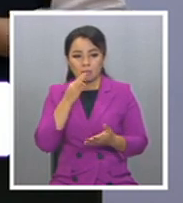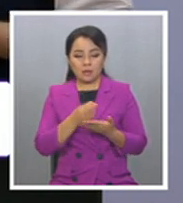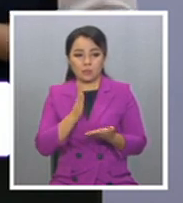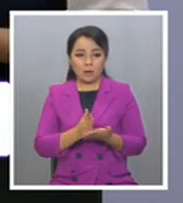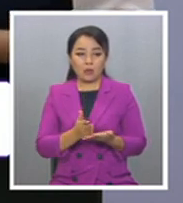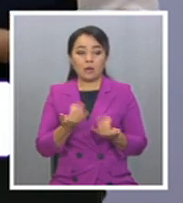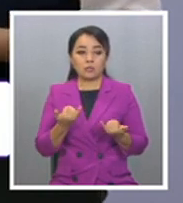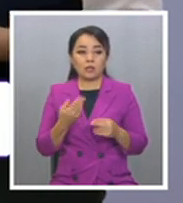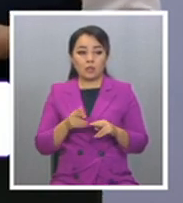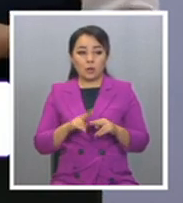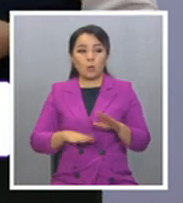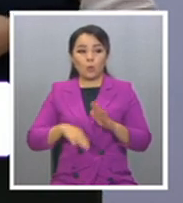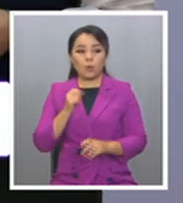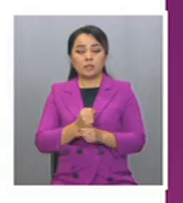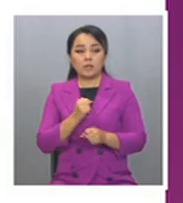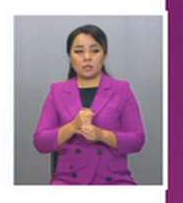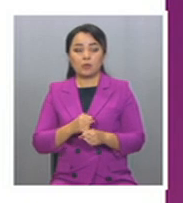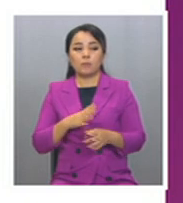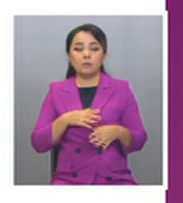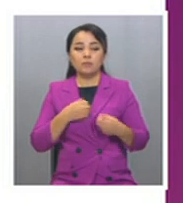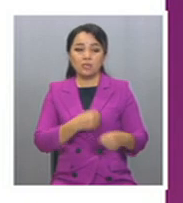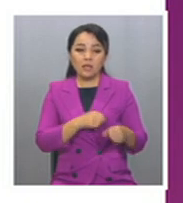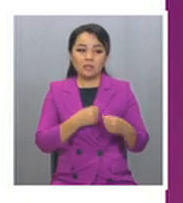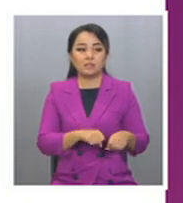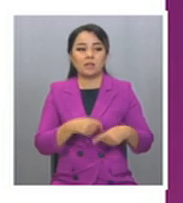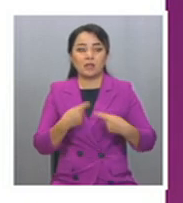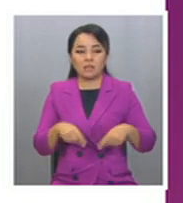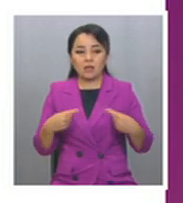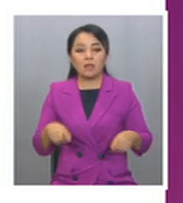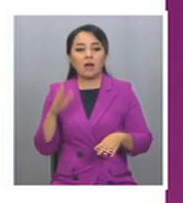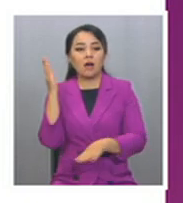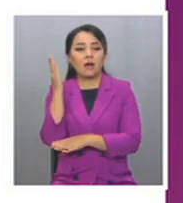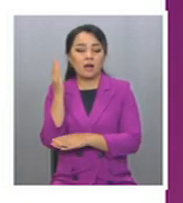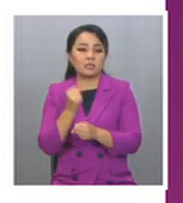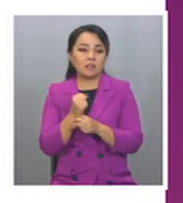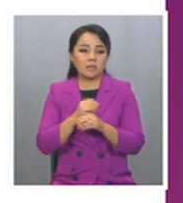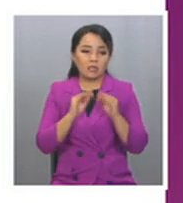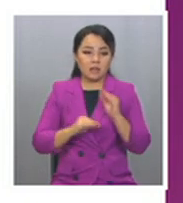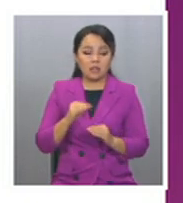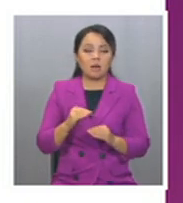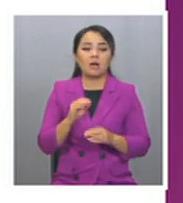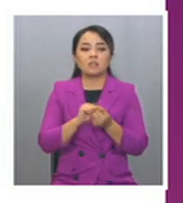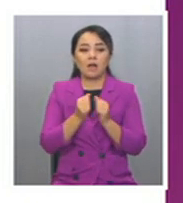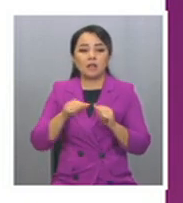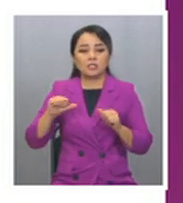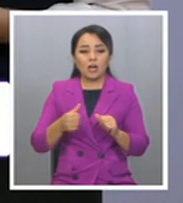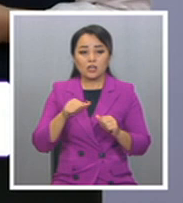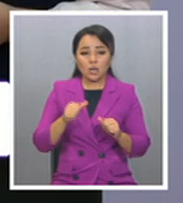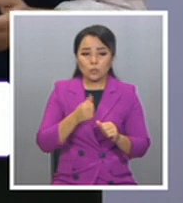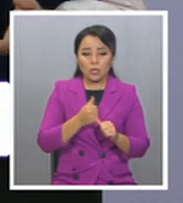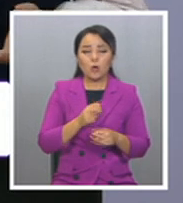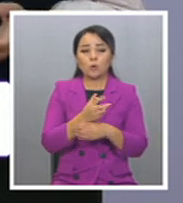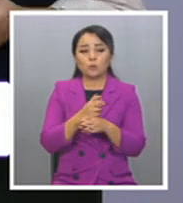де қолөнершілер, ұсталар, зергерлер, ағаш өңдеушілер, тас қашаушылар, сүйек